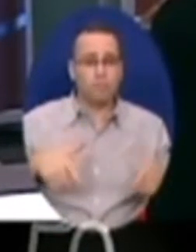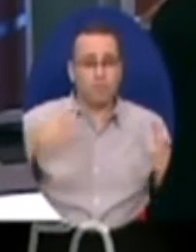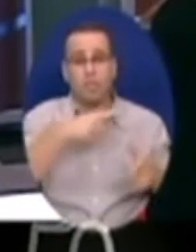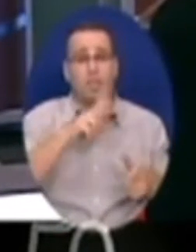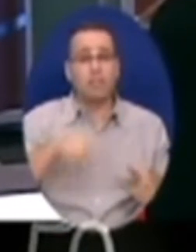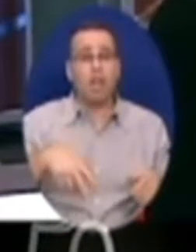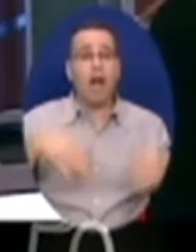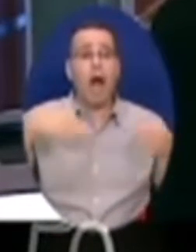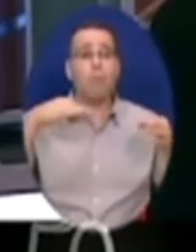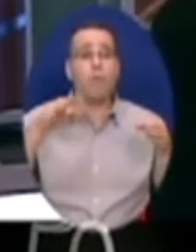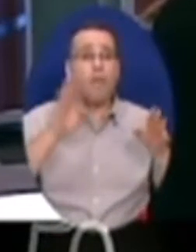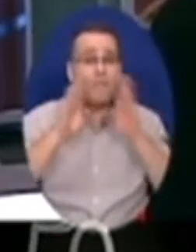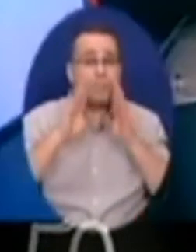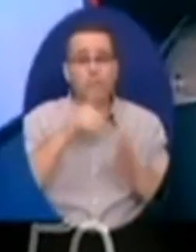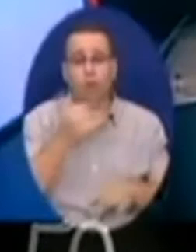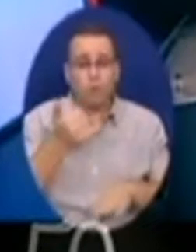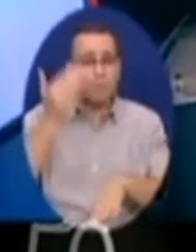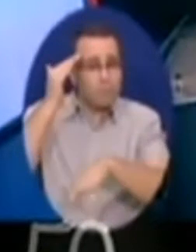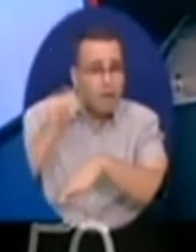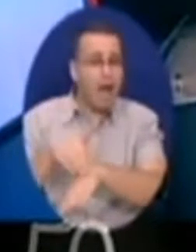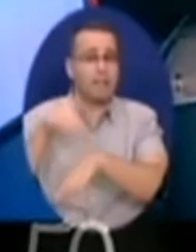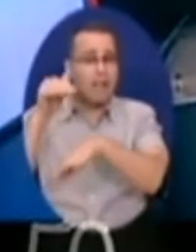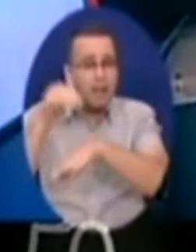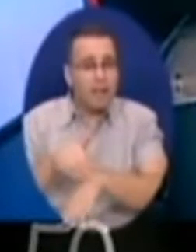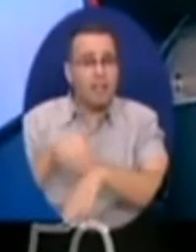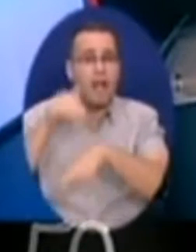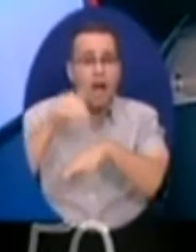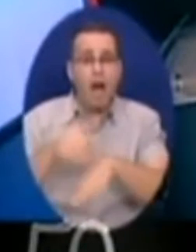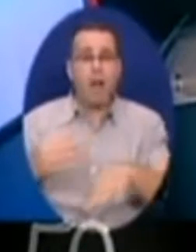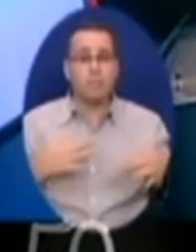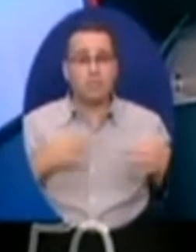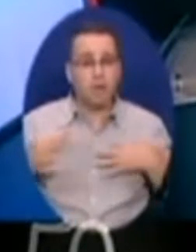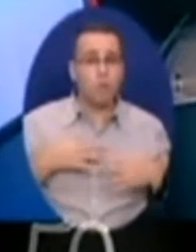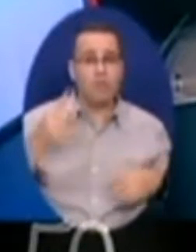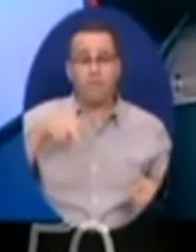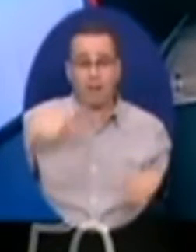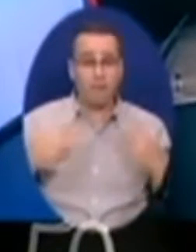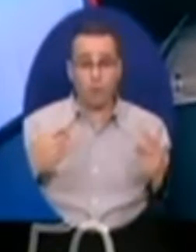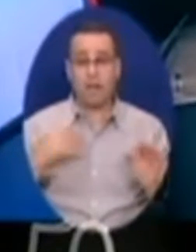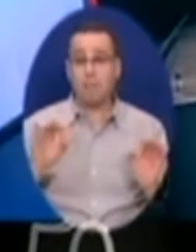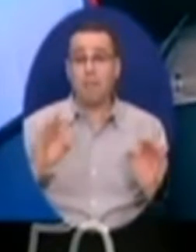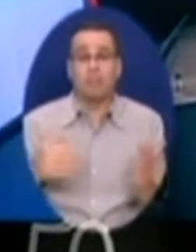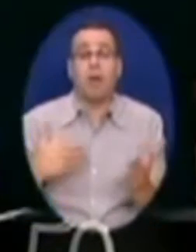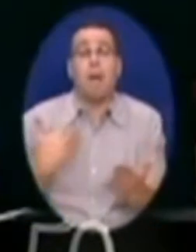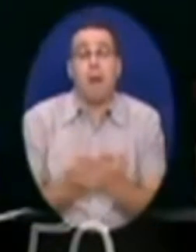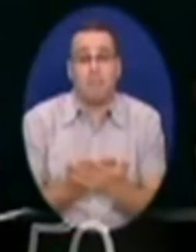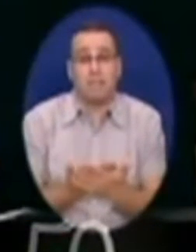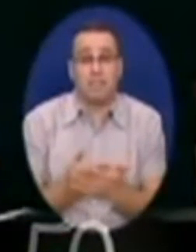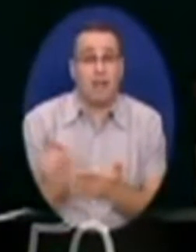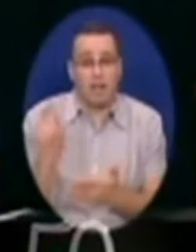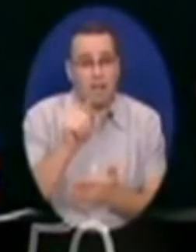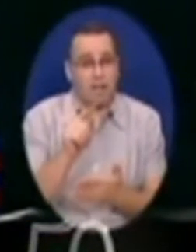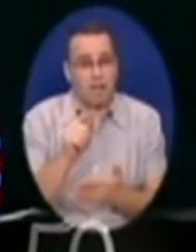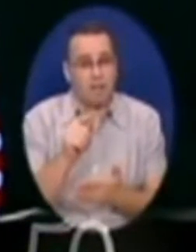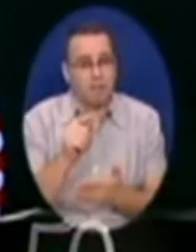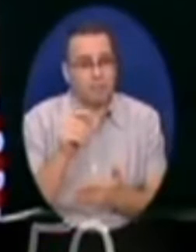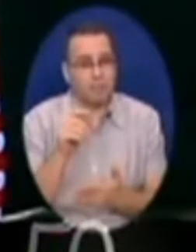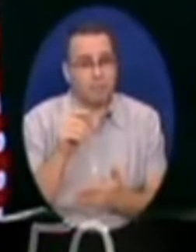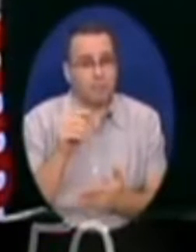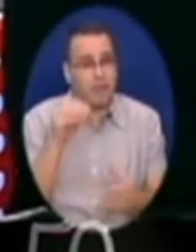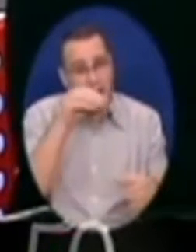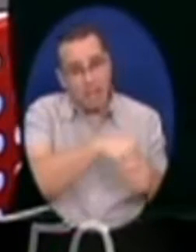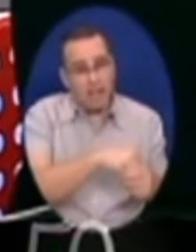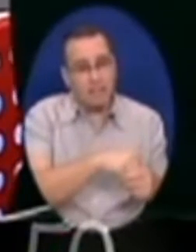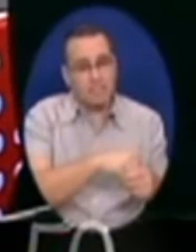עמוד פייסבוק מדהים, שבו יש עדכון כל הזמן על פציעות ועל נפילות. אני ממש ממליצה להיכנס לשם ולחזק את ההתארגנות